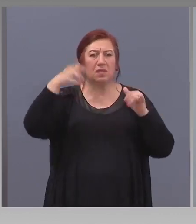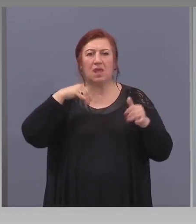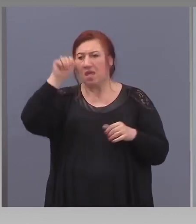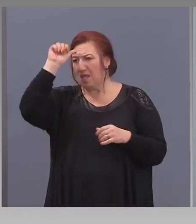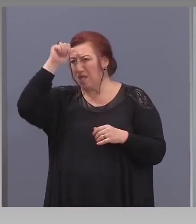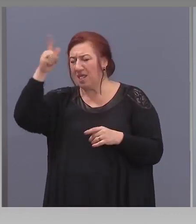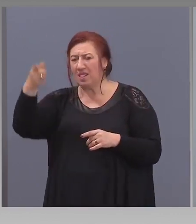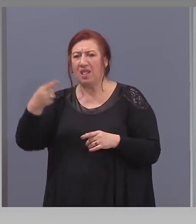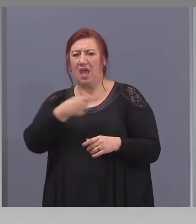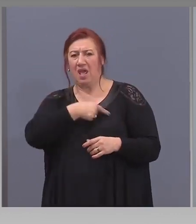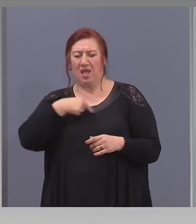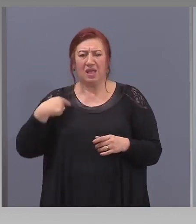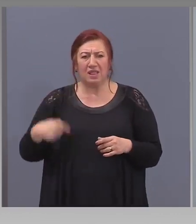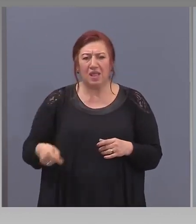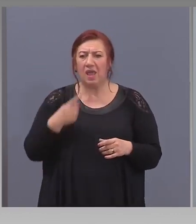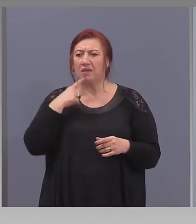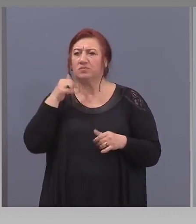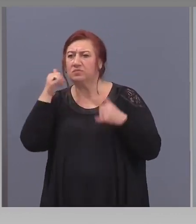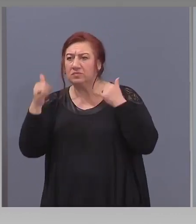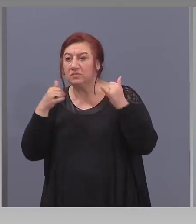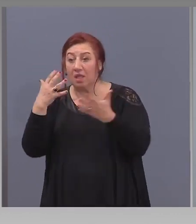Индия, Китай,